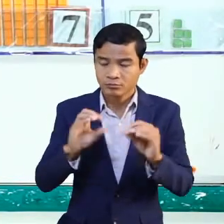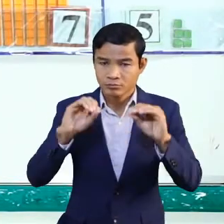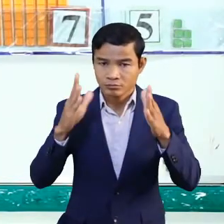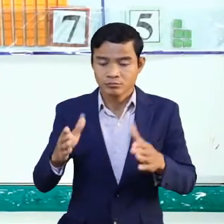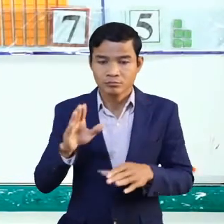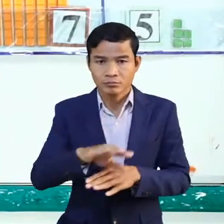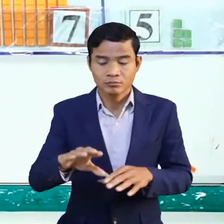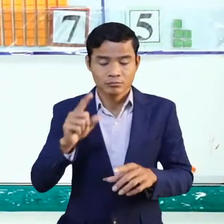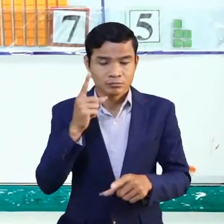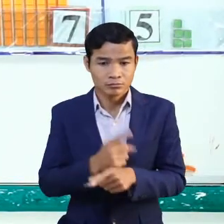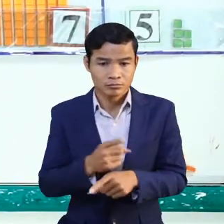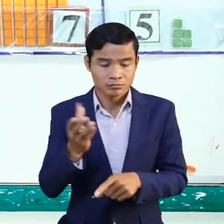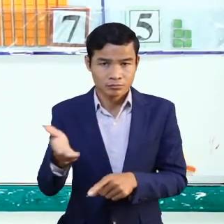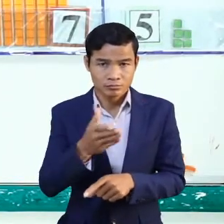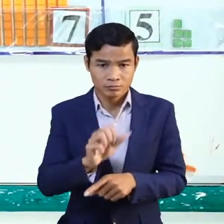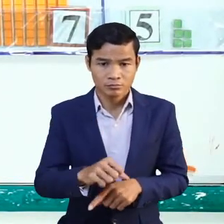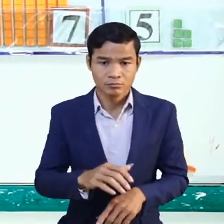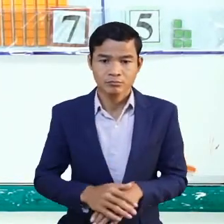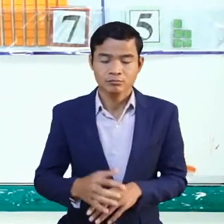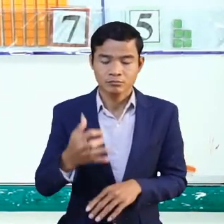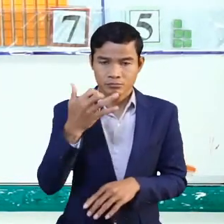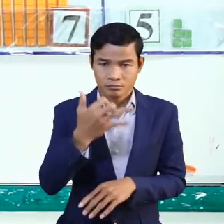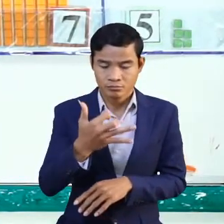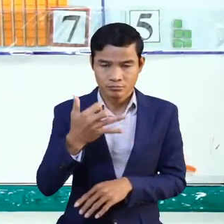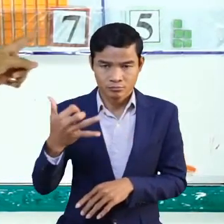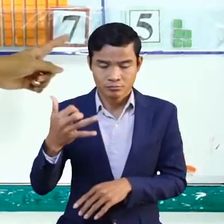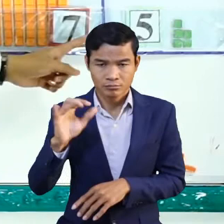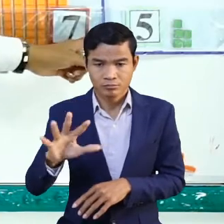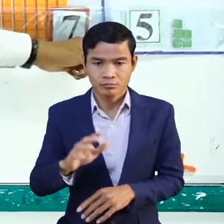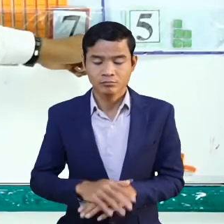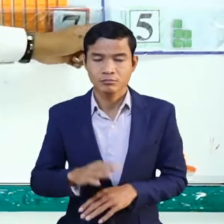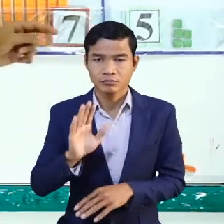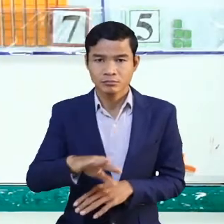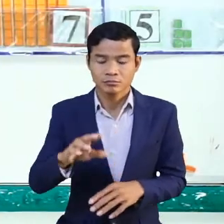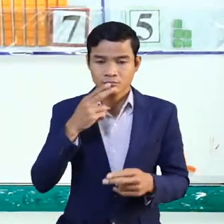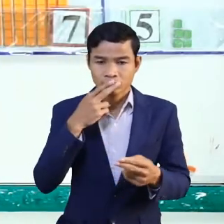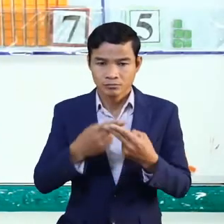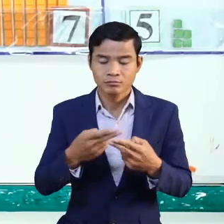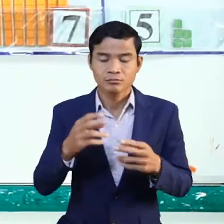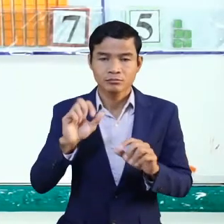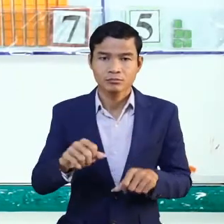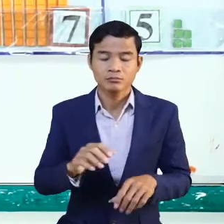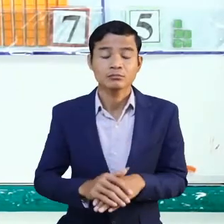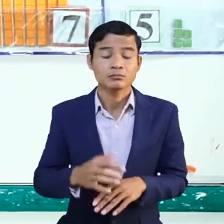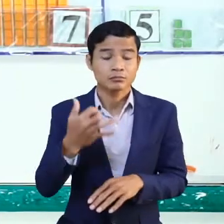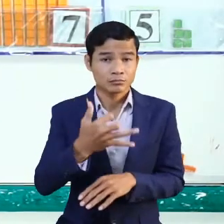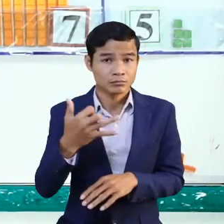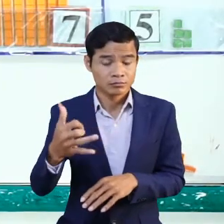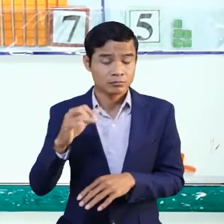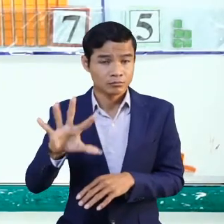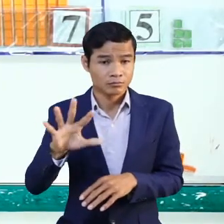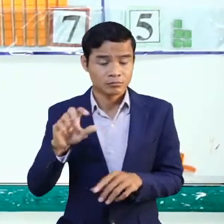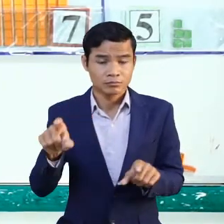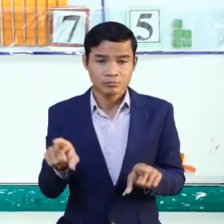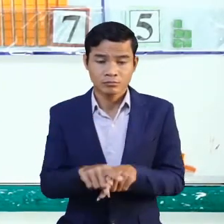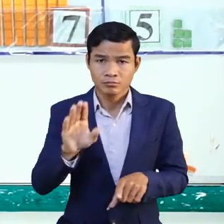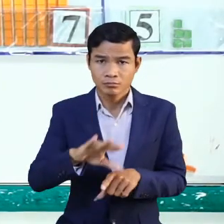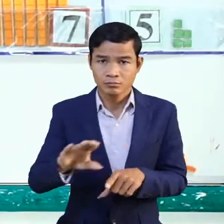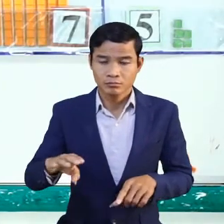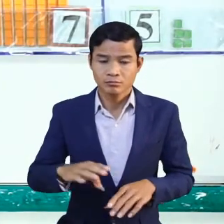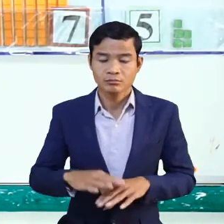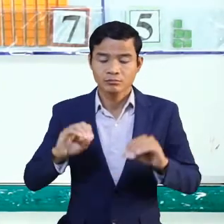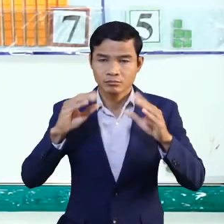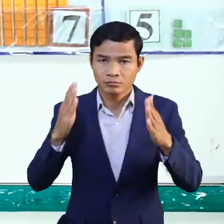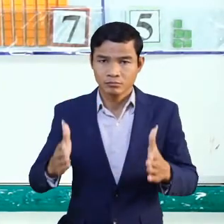កគ្រូនេះចាត្រឹមត្រូវទេកូនចា775ចាចម្លើយនៅកន្លែងនេះក៏775ដូ